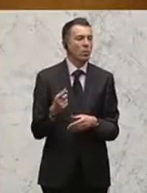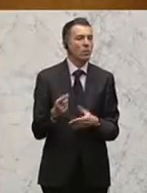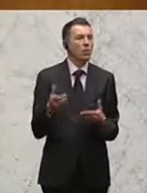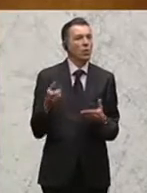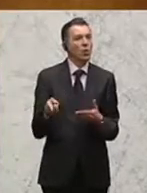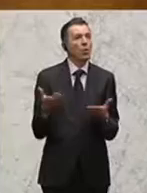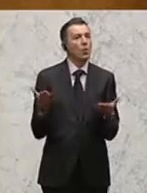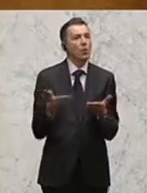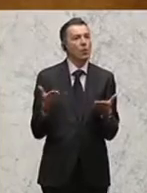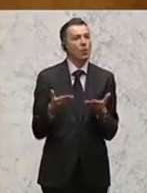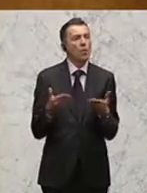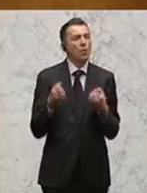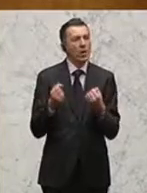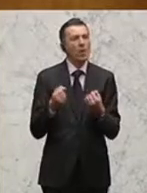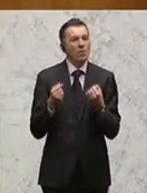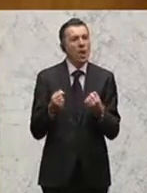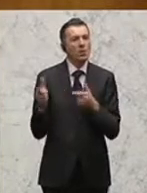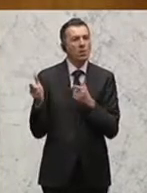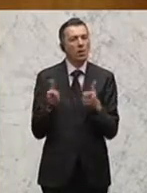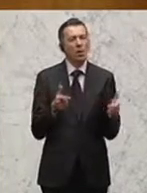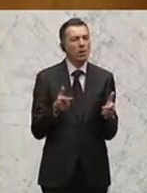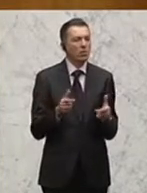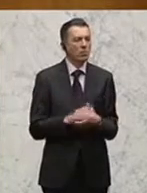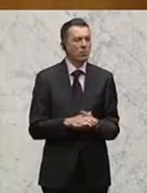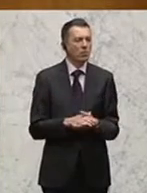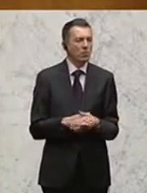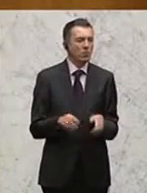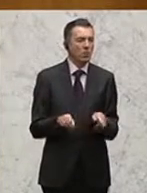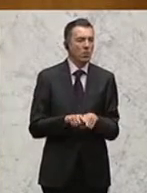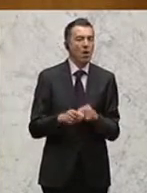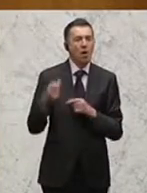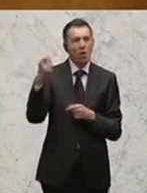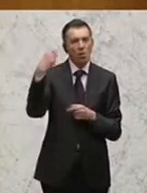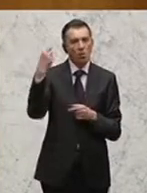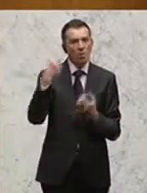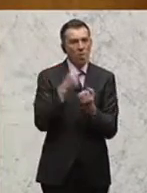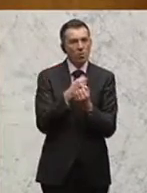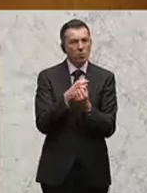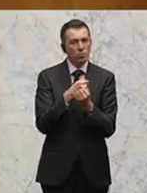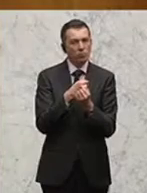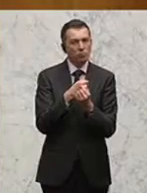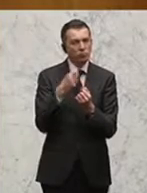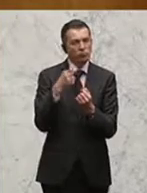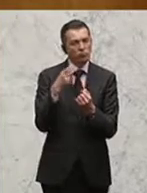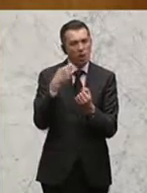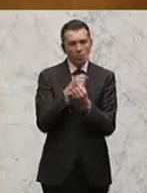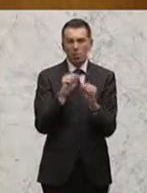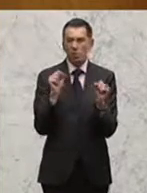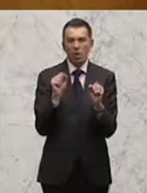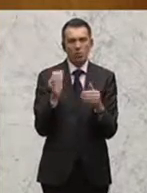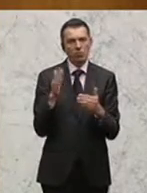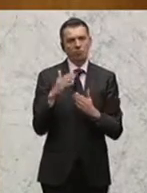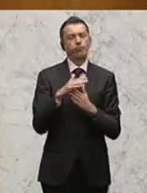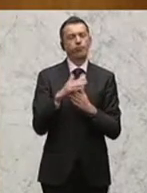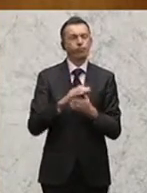wo Gewalt, Terrorismus im Spiel ist, hört letztendlich auch die Meinungsfreiheit auch auf. Wir wissen